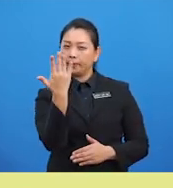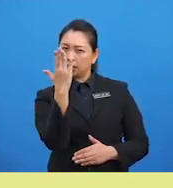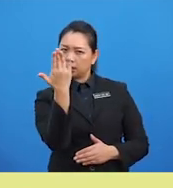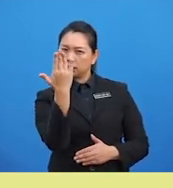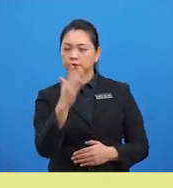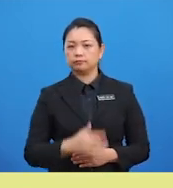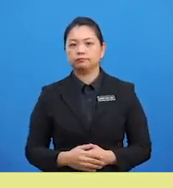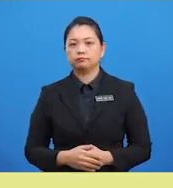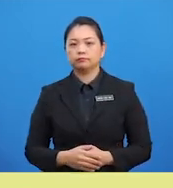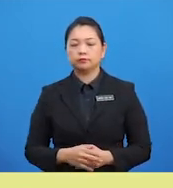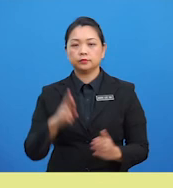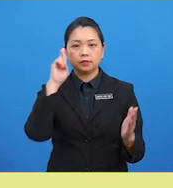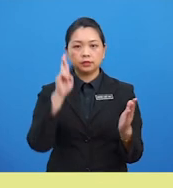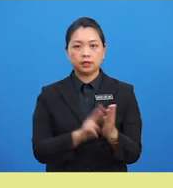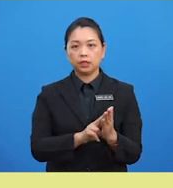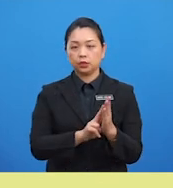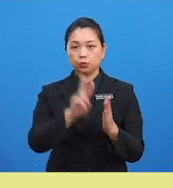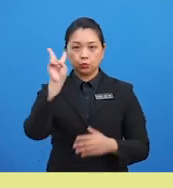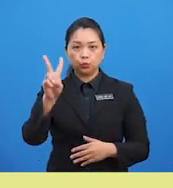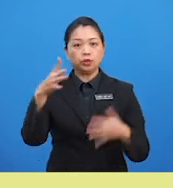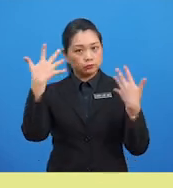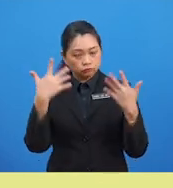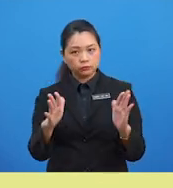Rajah 2 selepas mirror.